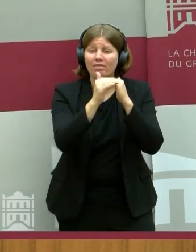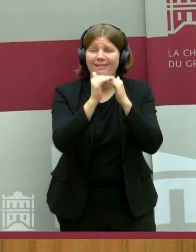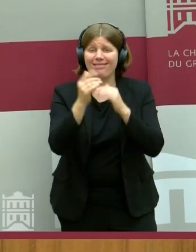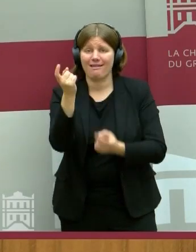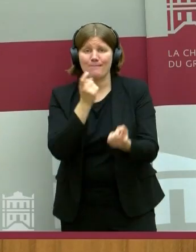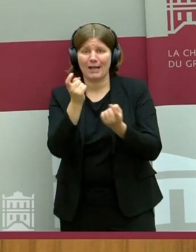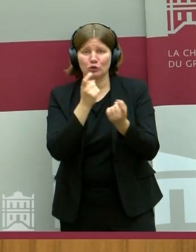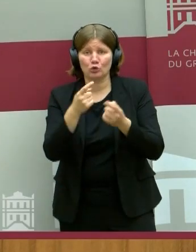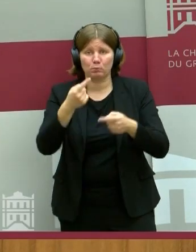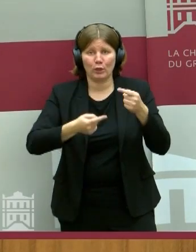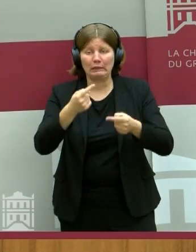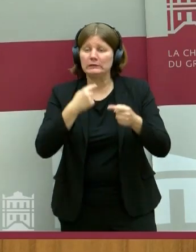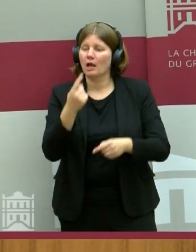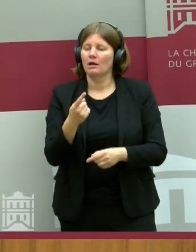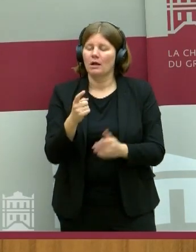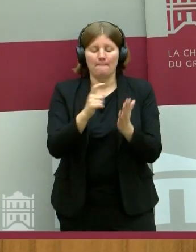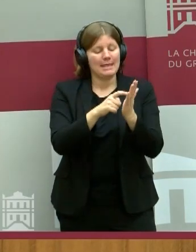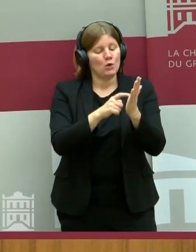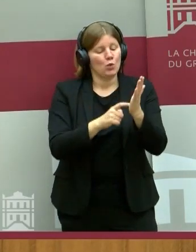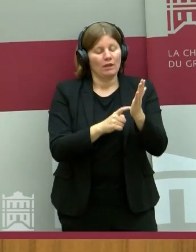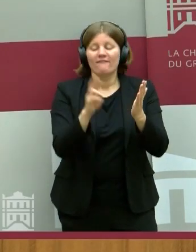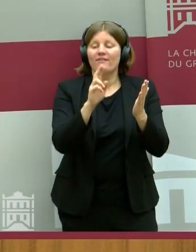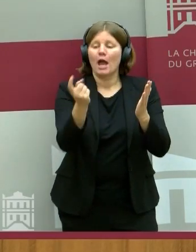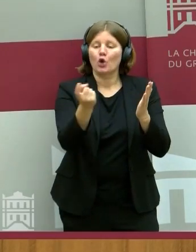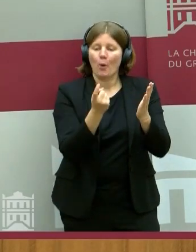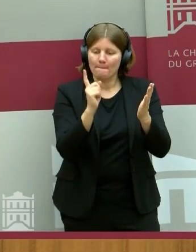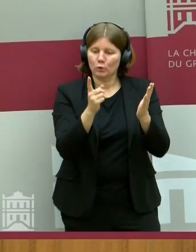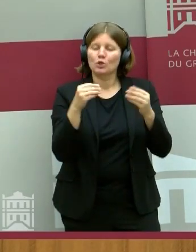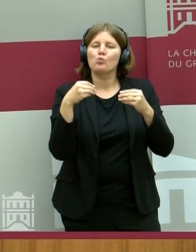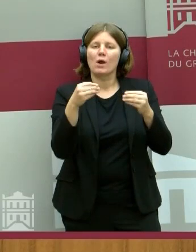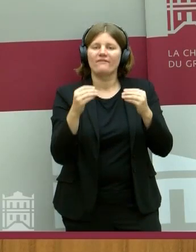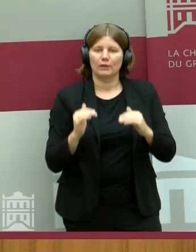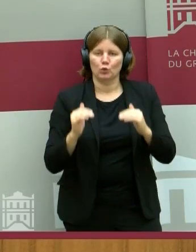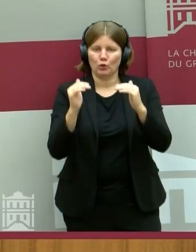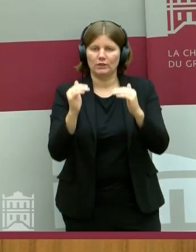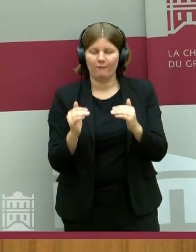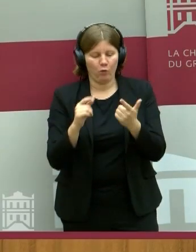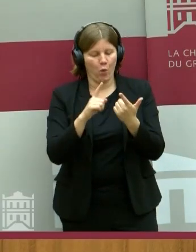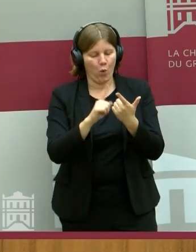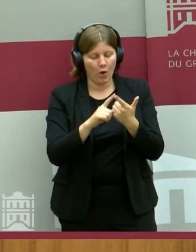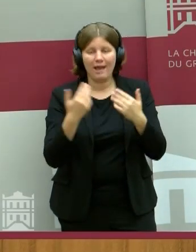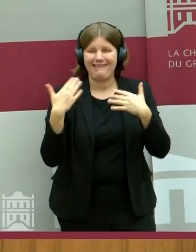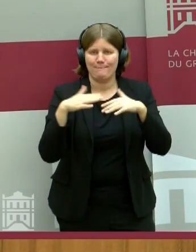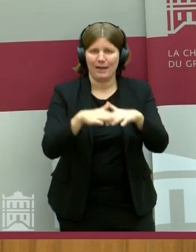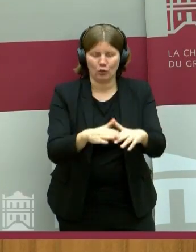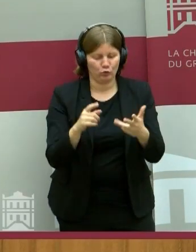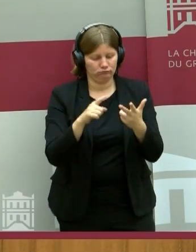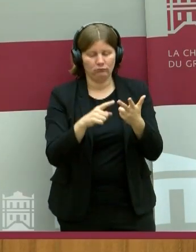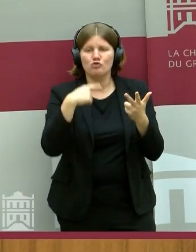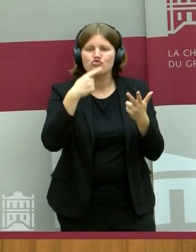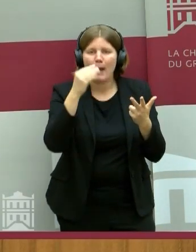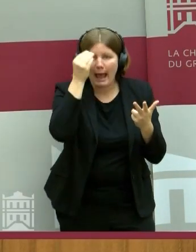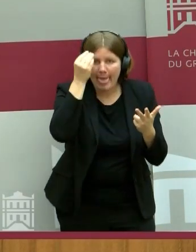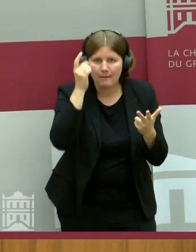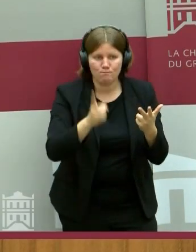setzen Kriterien, die so wie bei uns racken, die muss ein gewisses Qualifikationsniveau haben, die muss sich können integrieren, die muss einen Spruch lehren, die muss